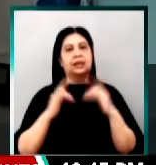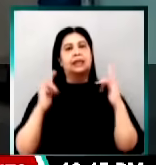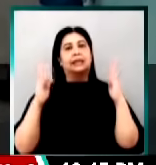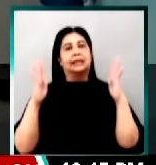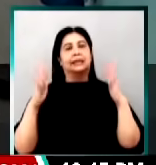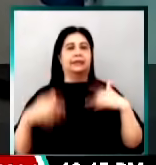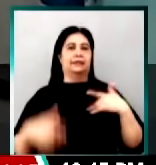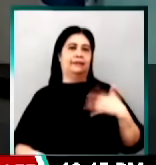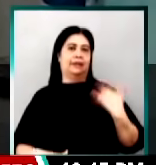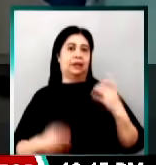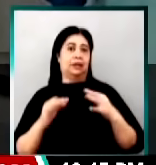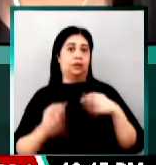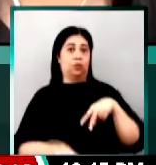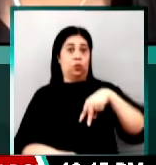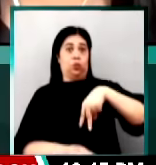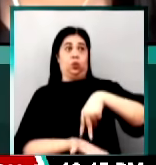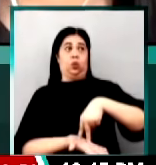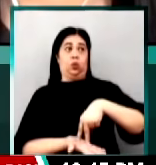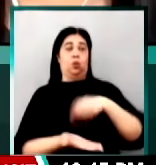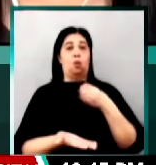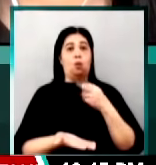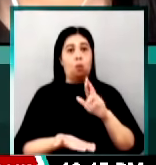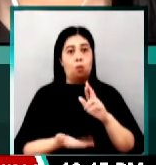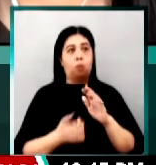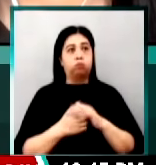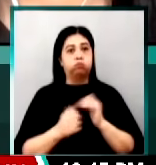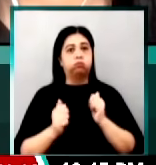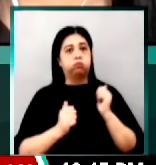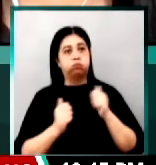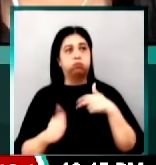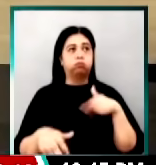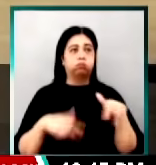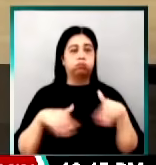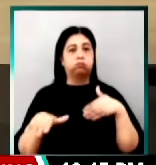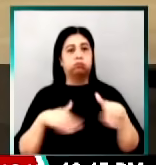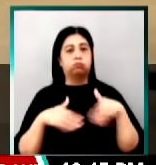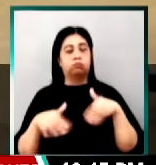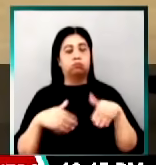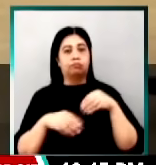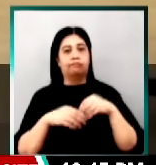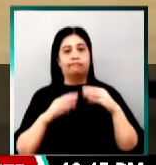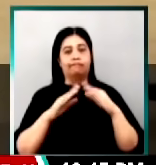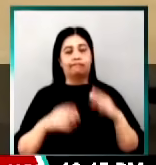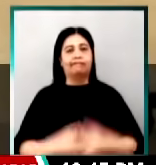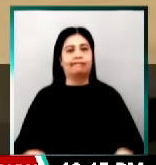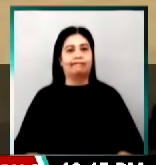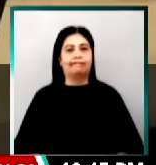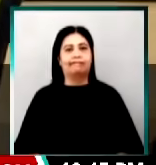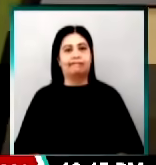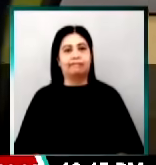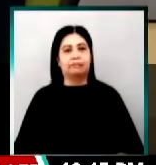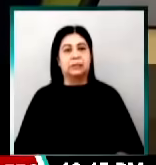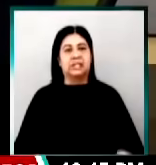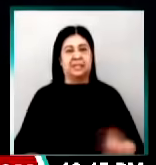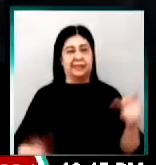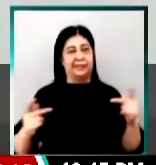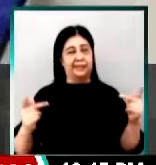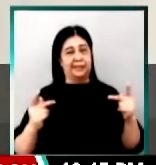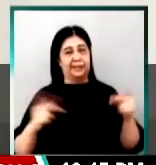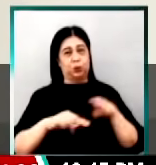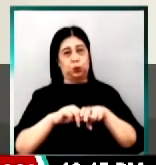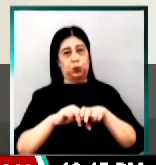na tumayo ako or tumakbo or lakad-lakad lang po ako dito. Kung ngawit ka na sa kauupo sa